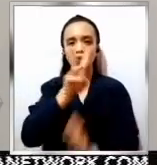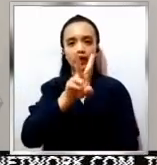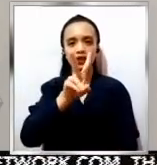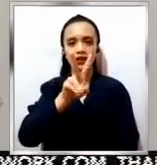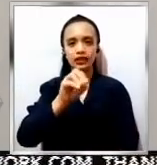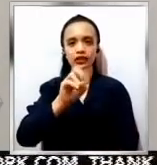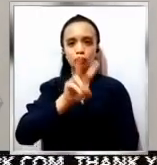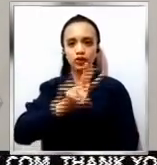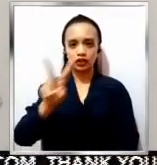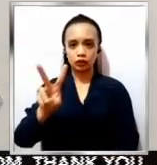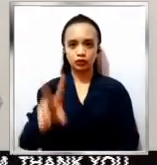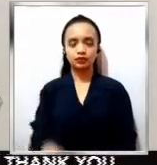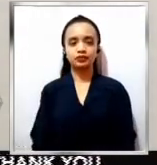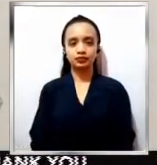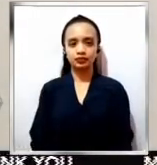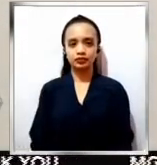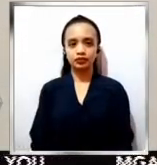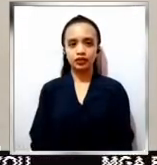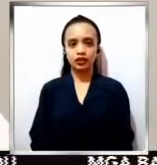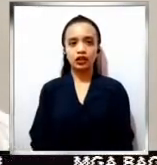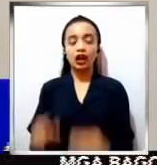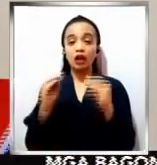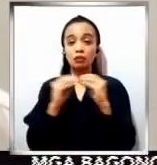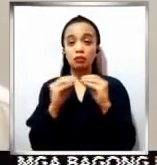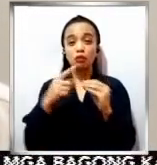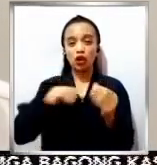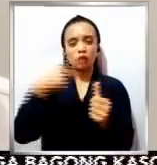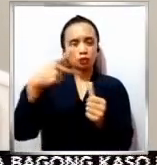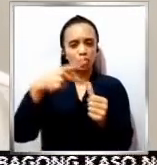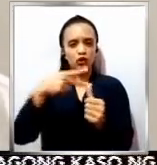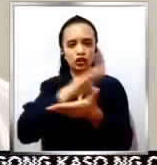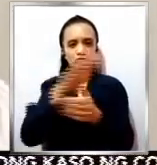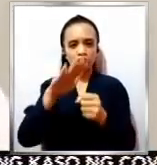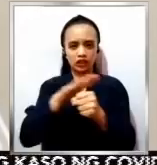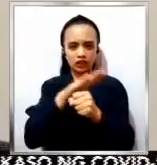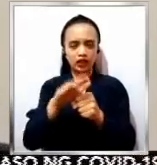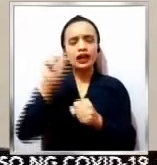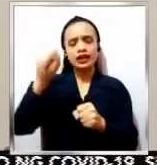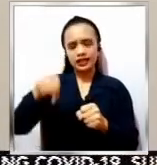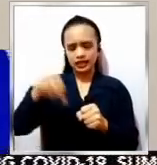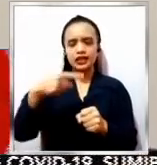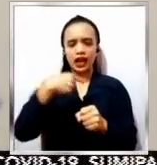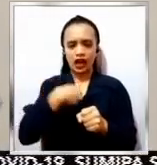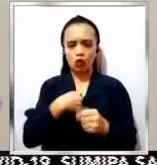2022. Mas priority ko yung lokal. Alam kong may obligasyon ako sa national.